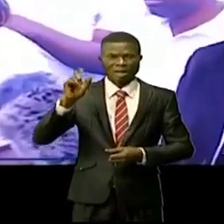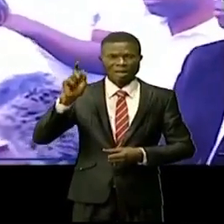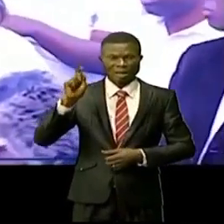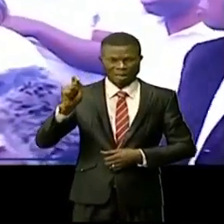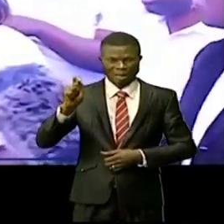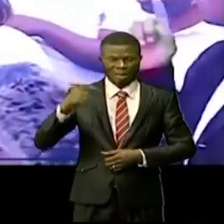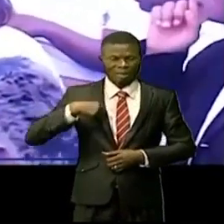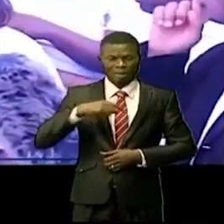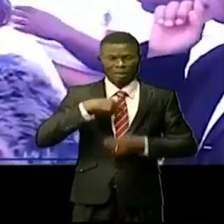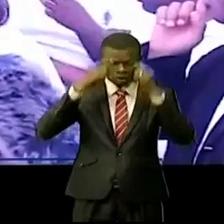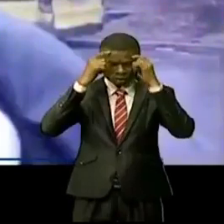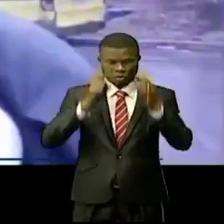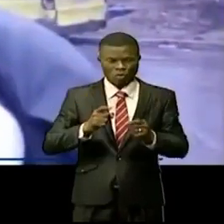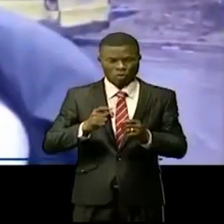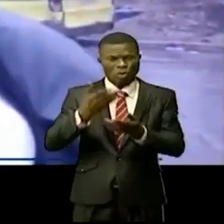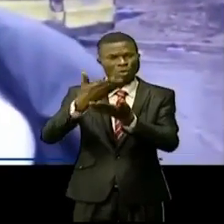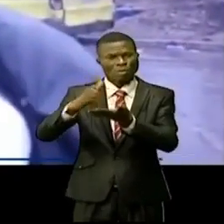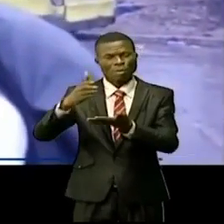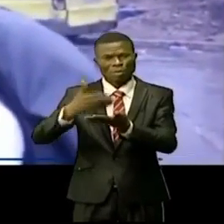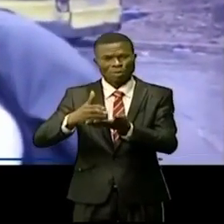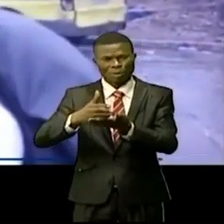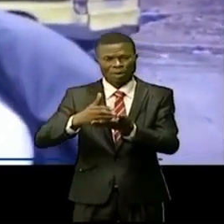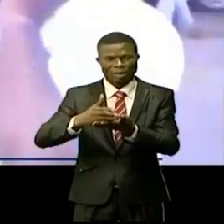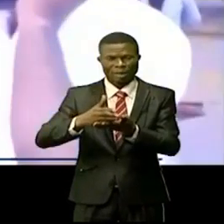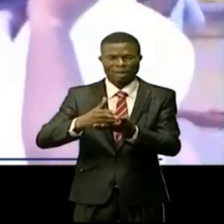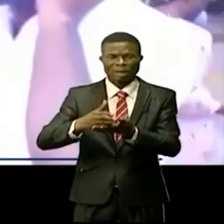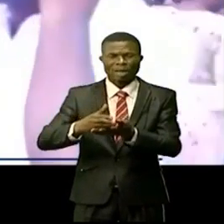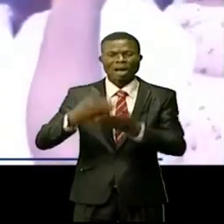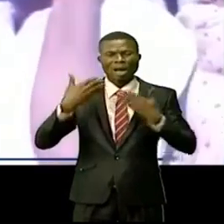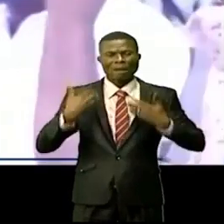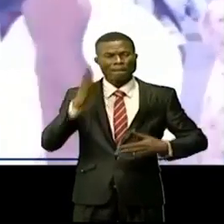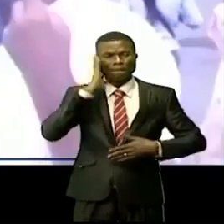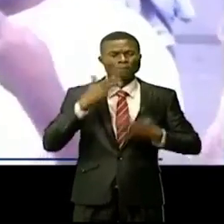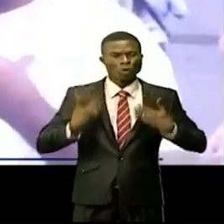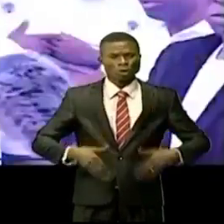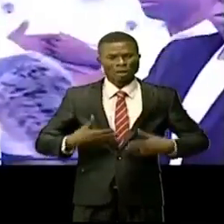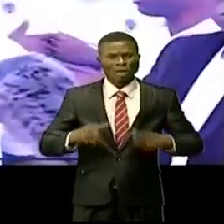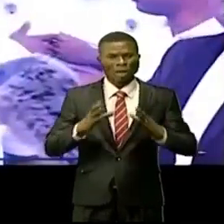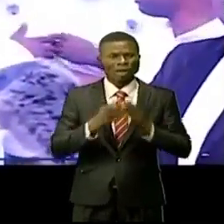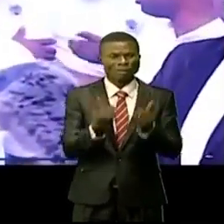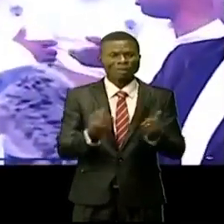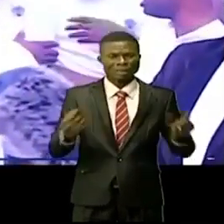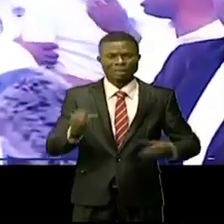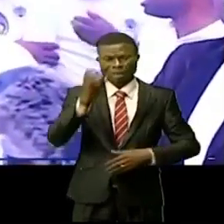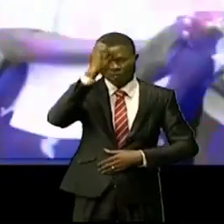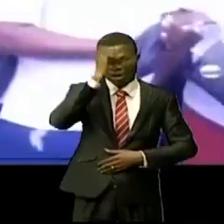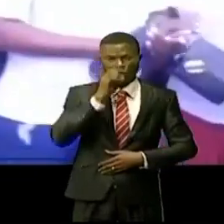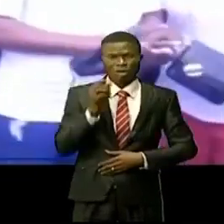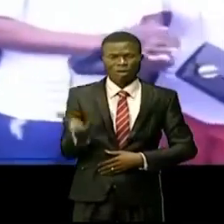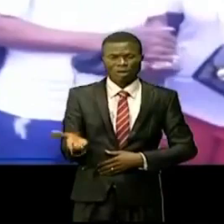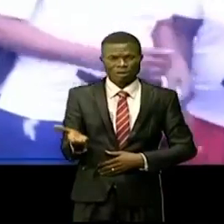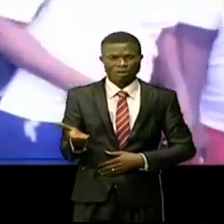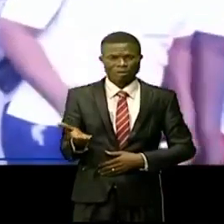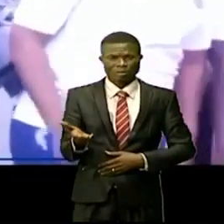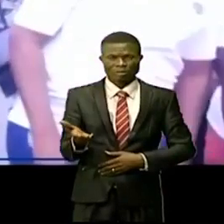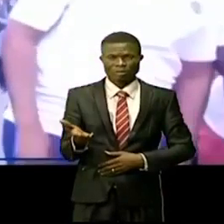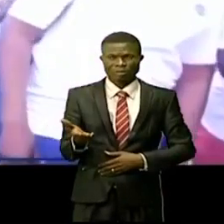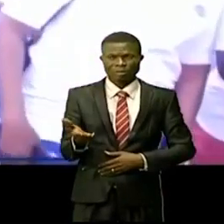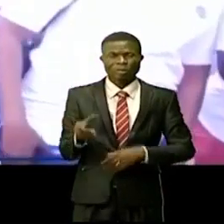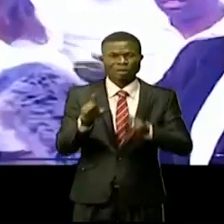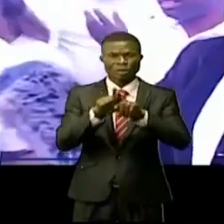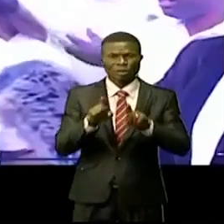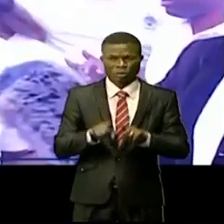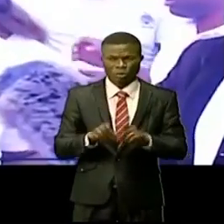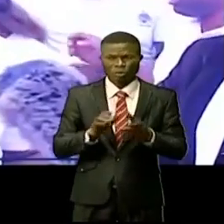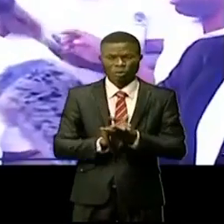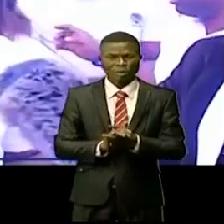décidé de partager cet événement avec les orphelins